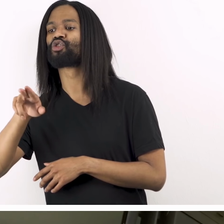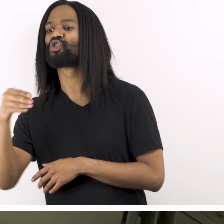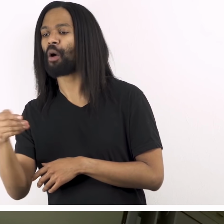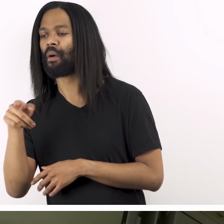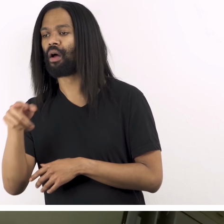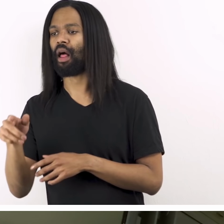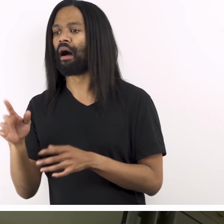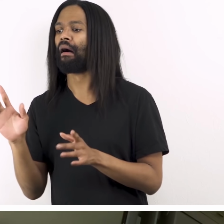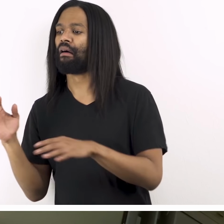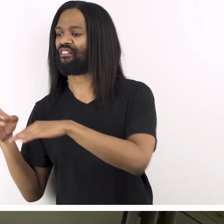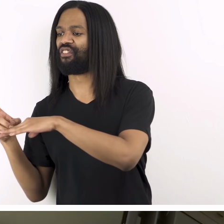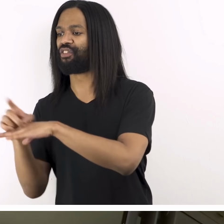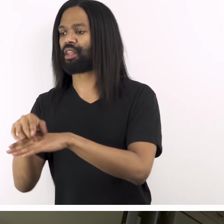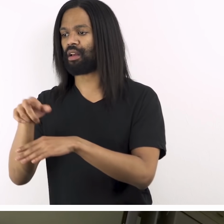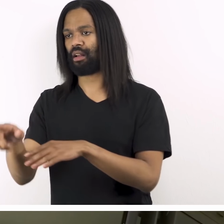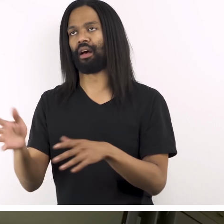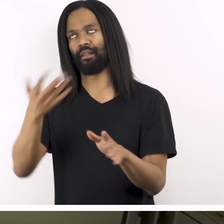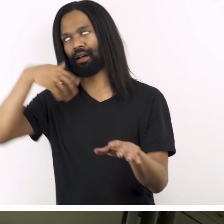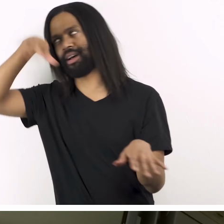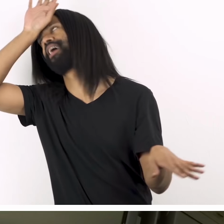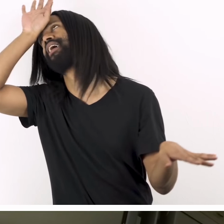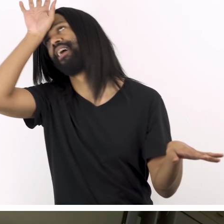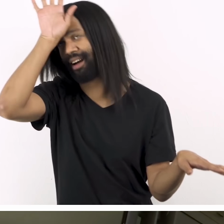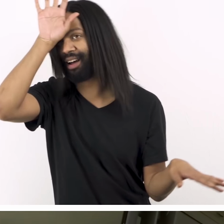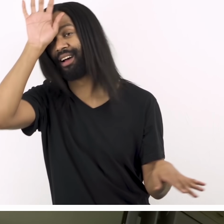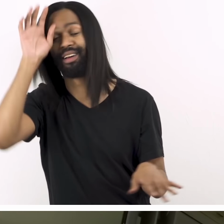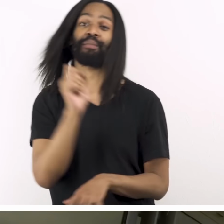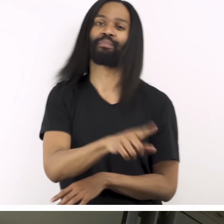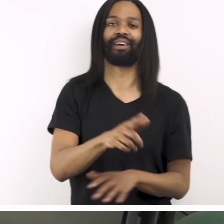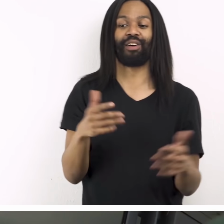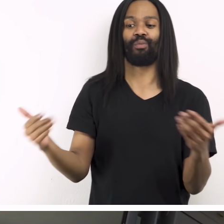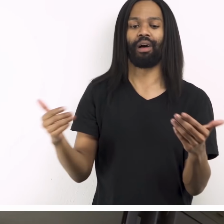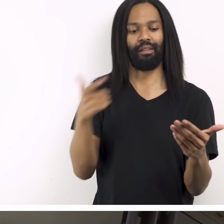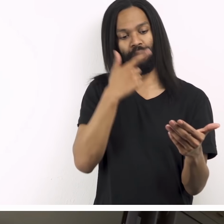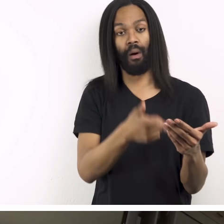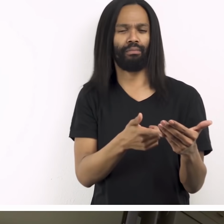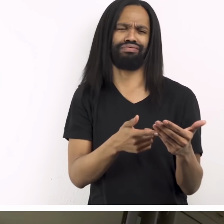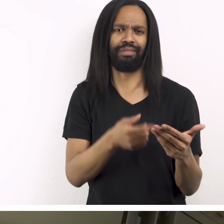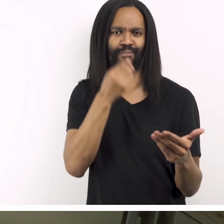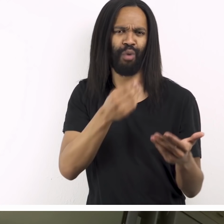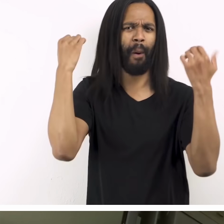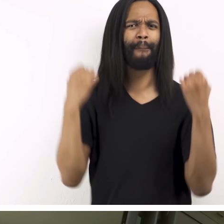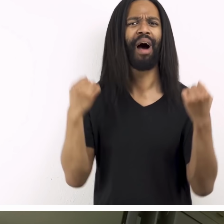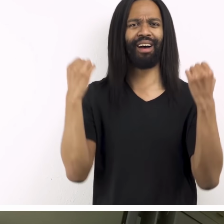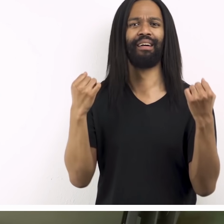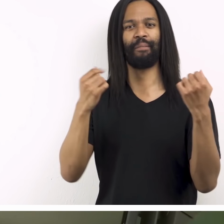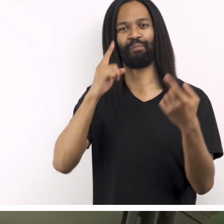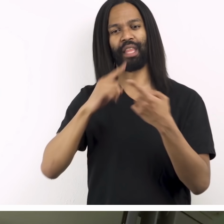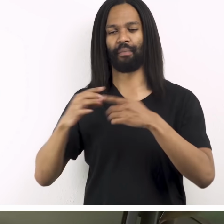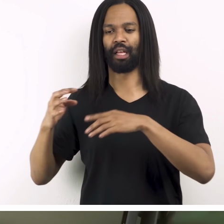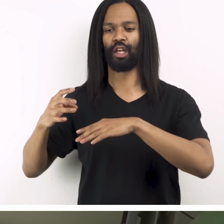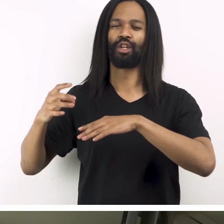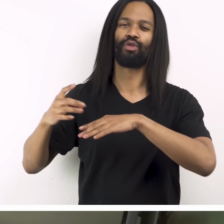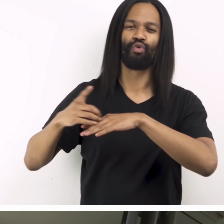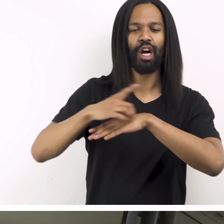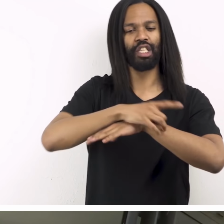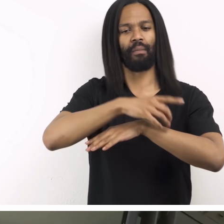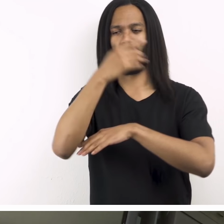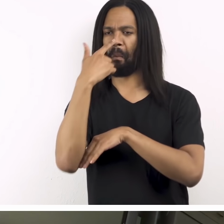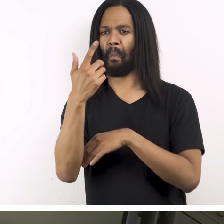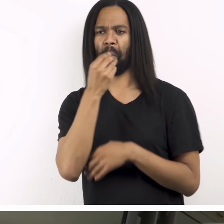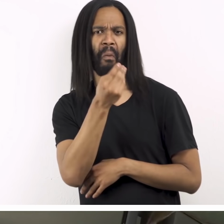qui lorsqu'il se fait piquer 2-3 fois, ça y est, paf, les feuilles... il est pas bien. Là, c'est pas le cas. Vraiment, sur les attaques de nuisibles, il n'y a pas de